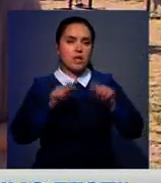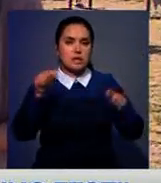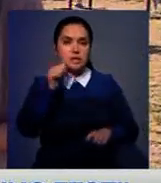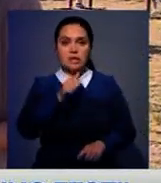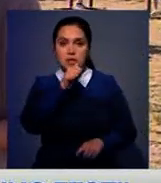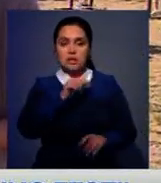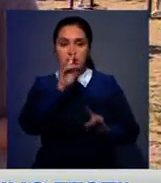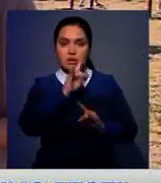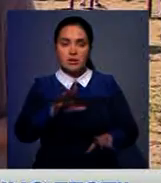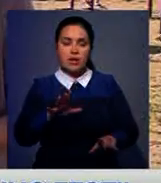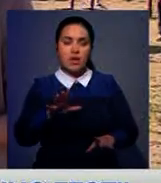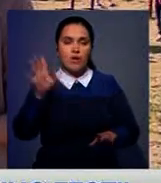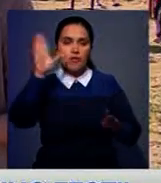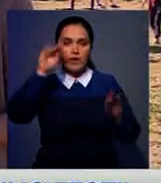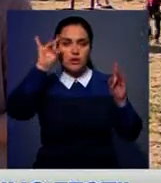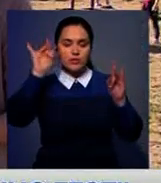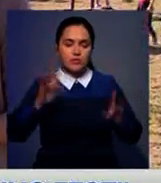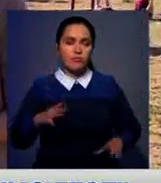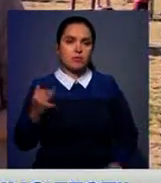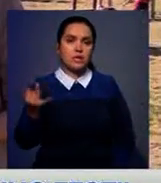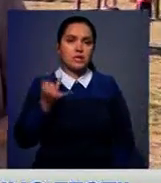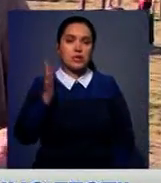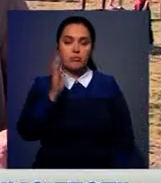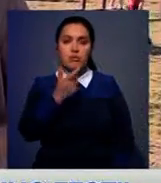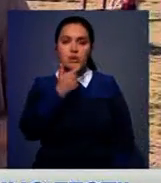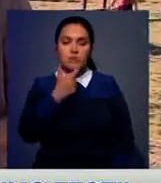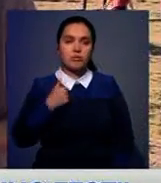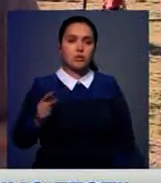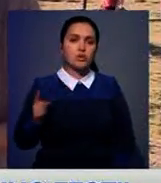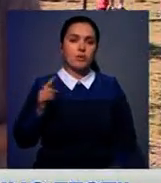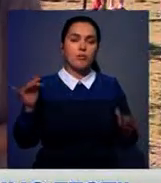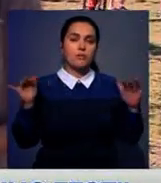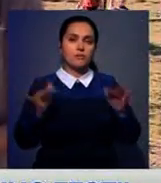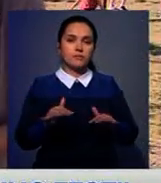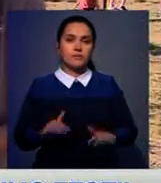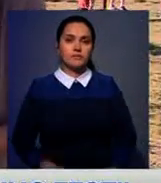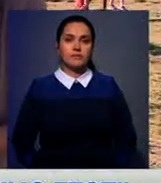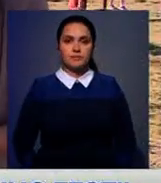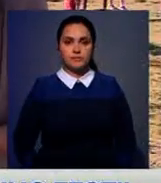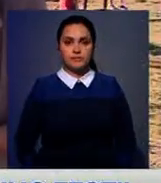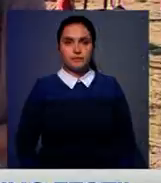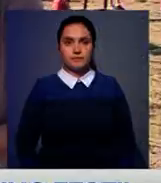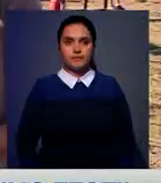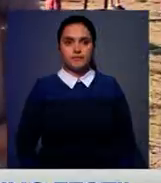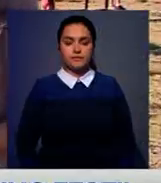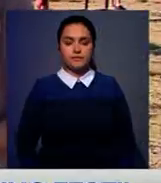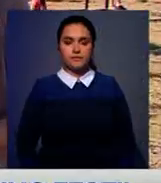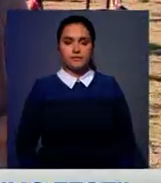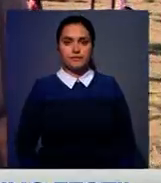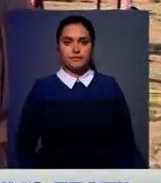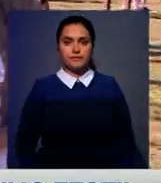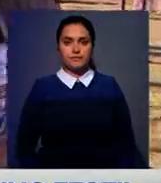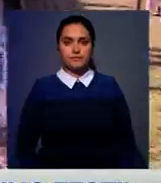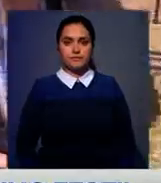все тайны, пусть это будет тайной. И также мы ждем гостей. Раскроем послезавтра тайны. Да. Хорошо,